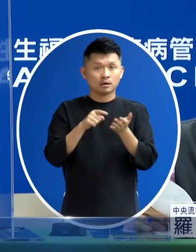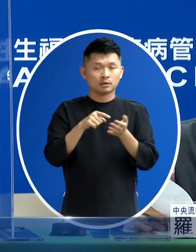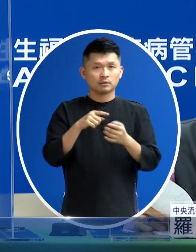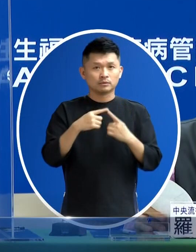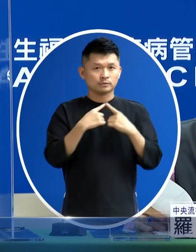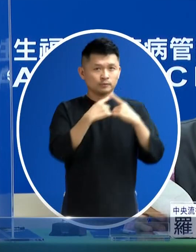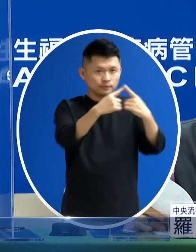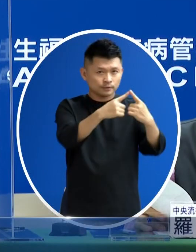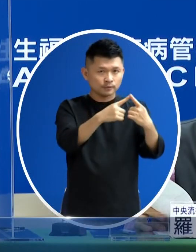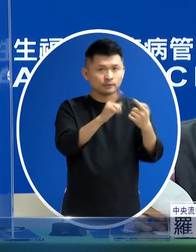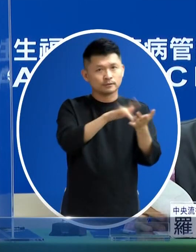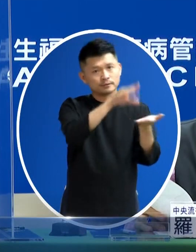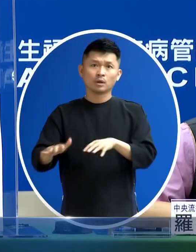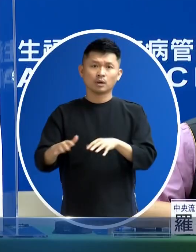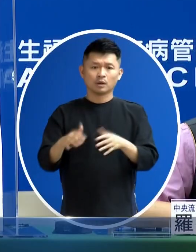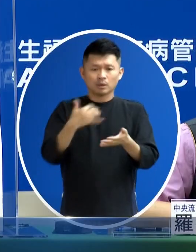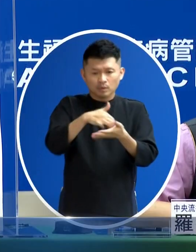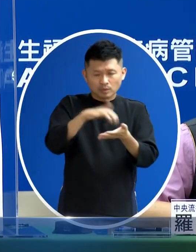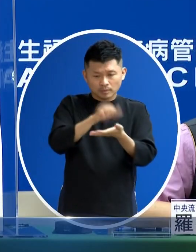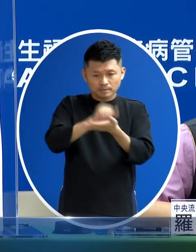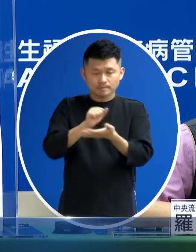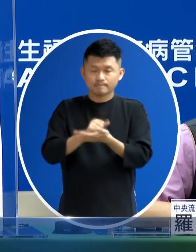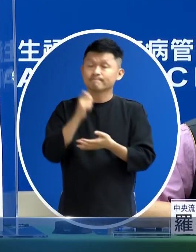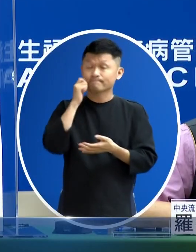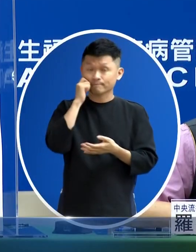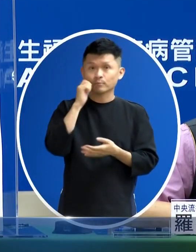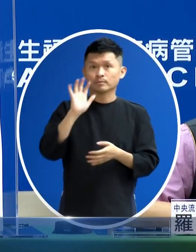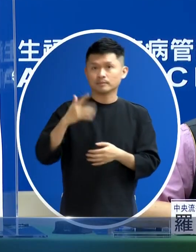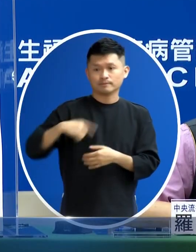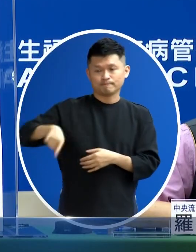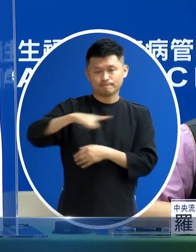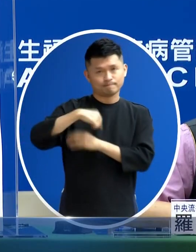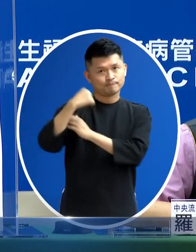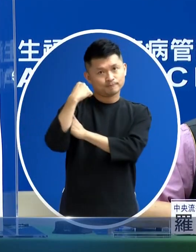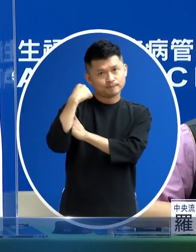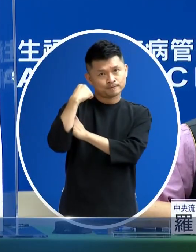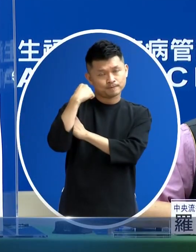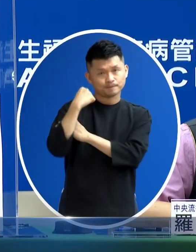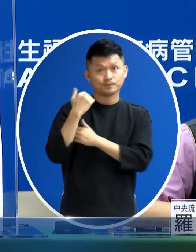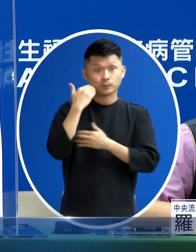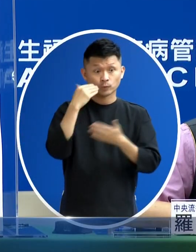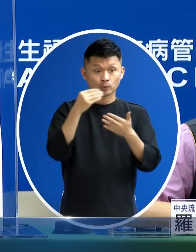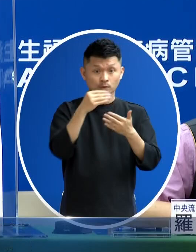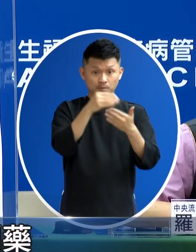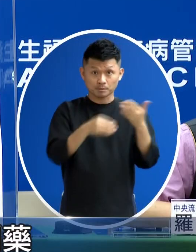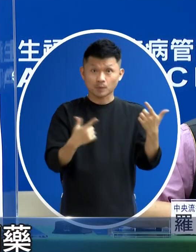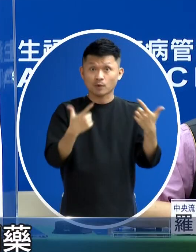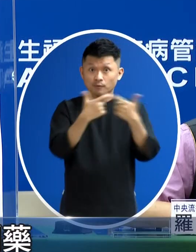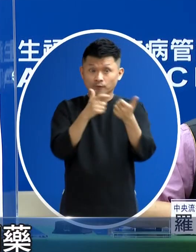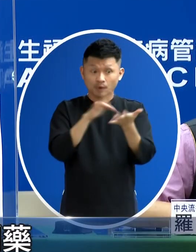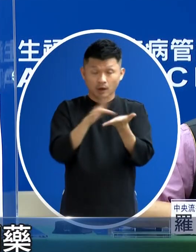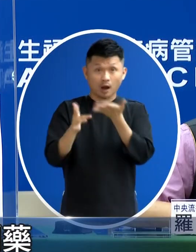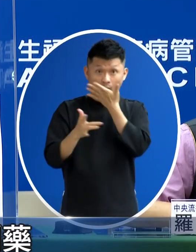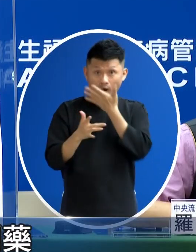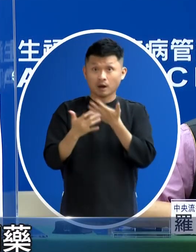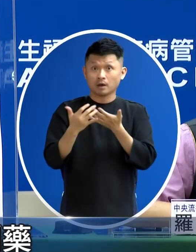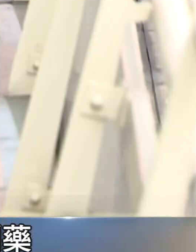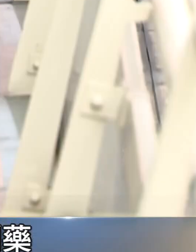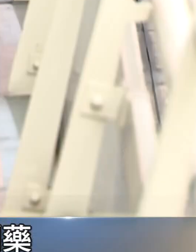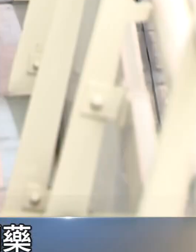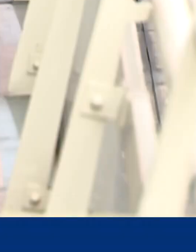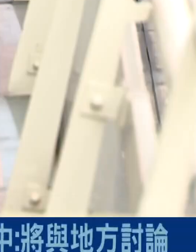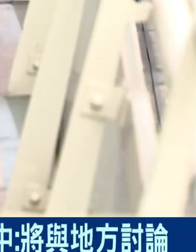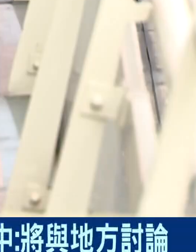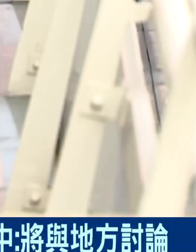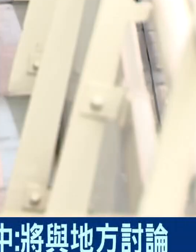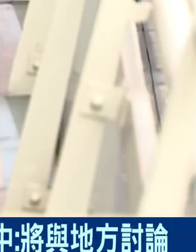加速度能够更快，还是努力能够尽快的让这符合用药的能够在5天内都能够用得到药。